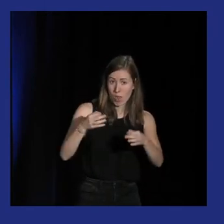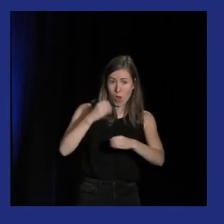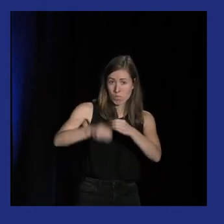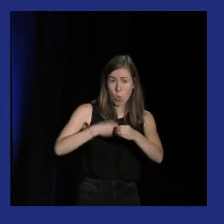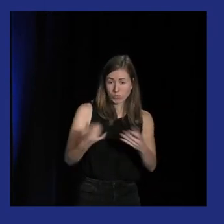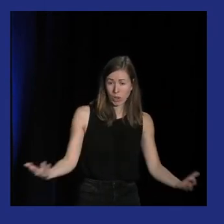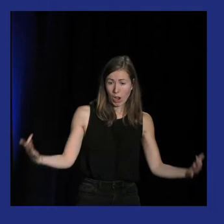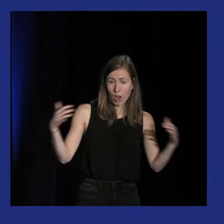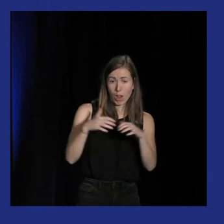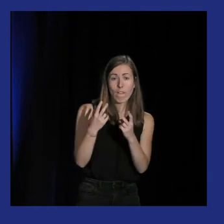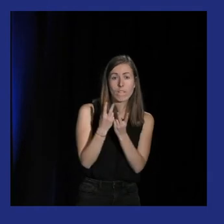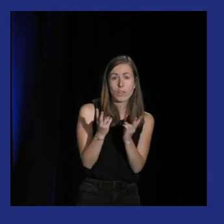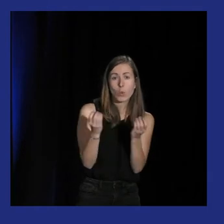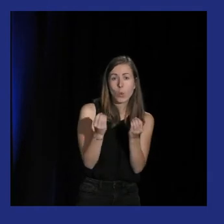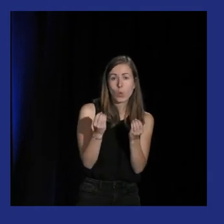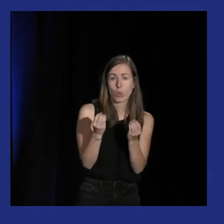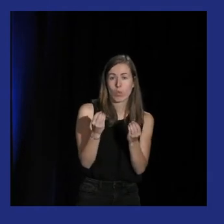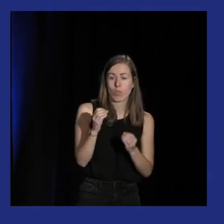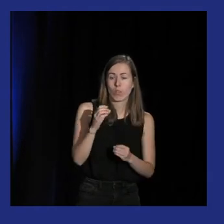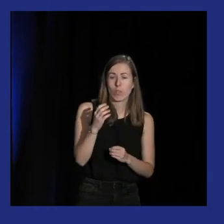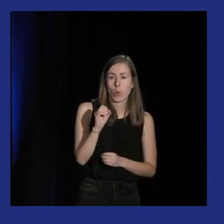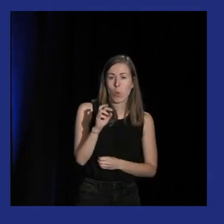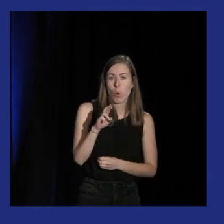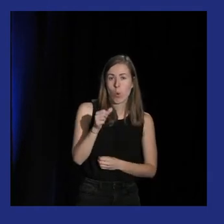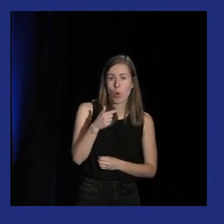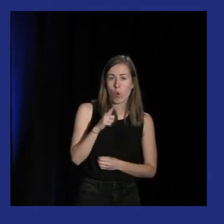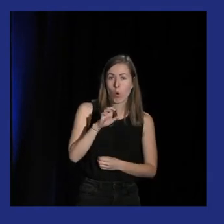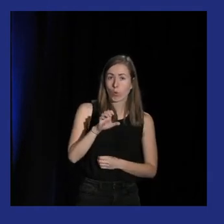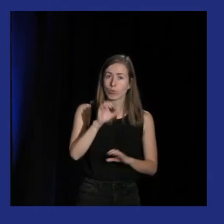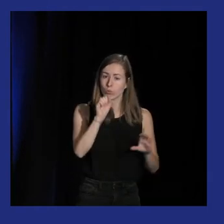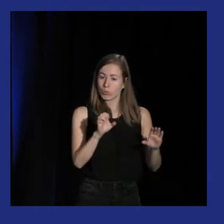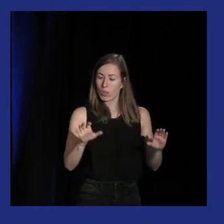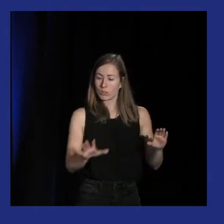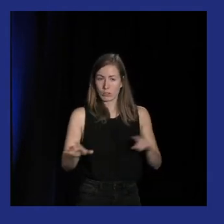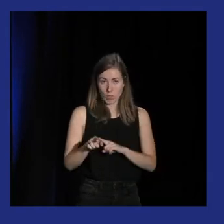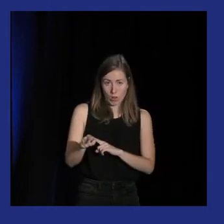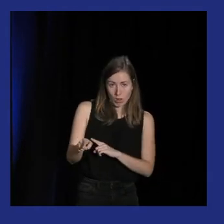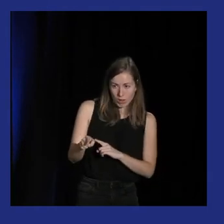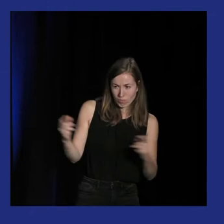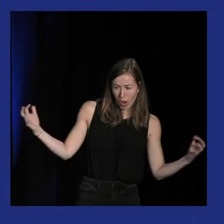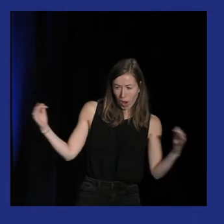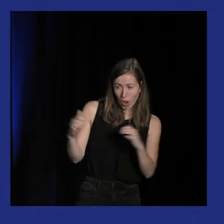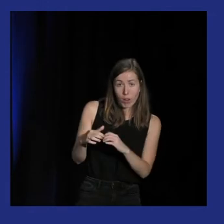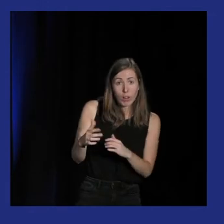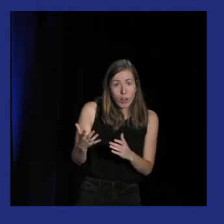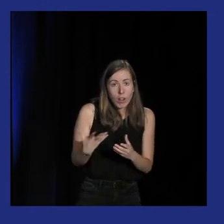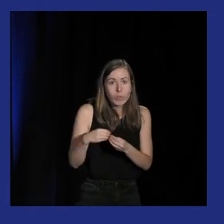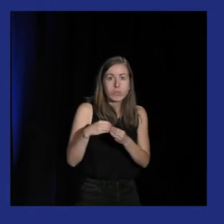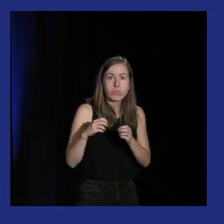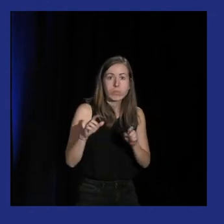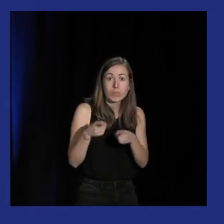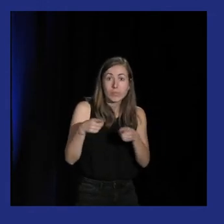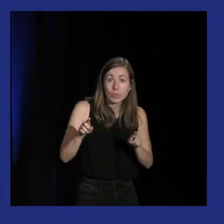qui se déroule chaque été au théâtre antique d'Orange et toi évidemment tu n'es pas trop dans ce milieu là vu que tu es un producteur privé